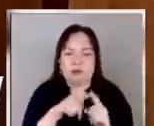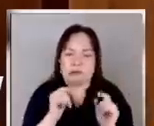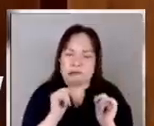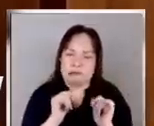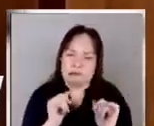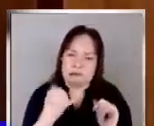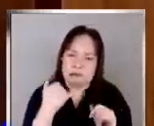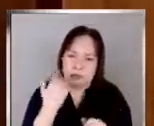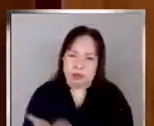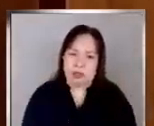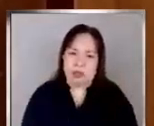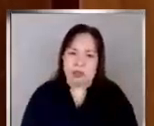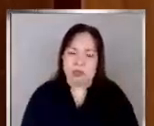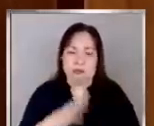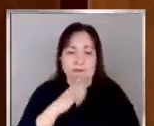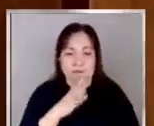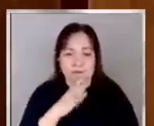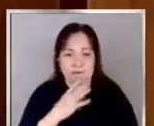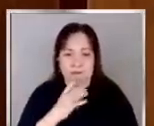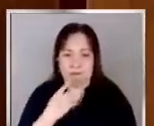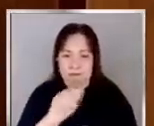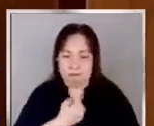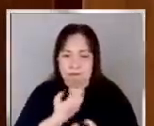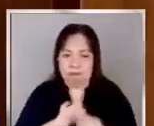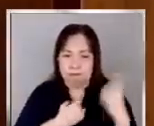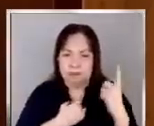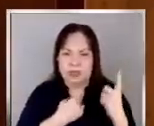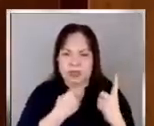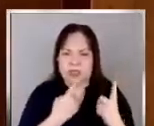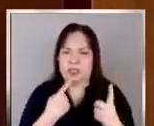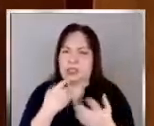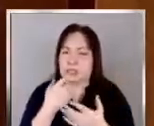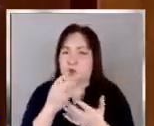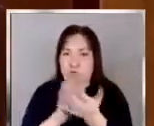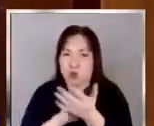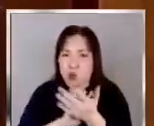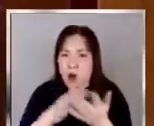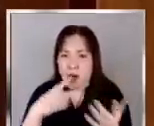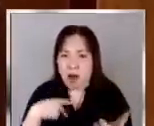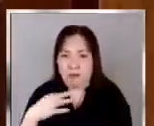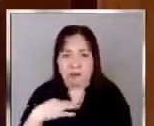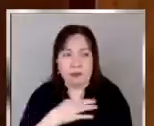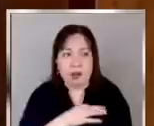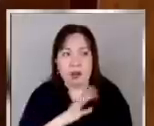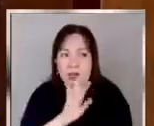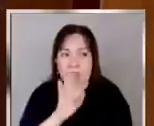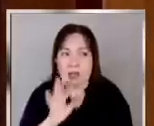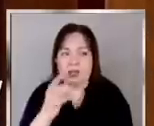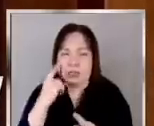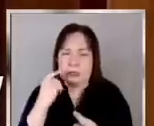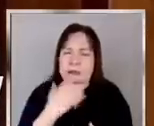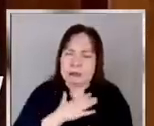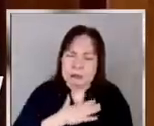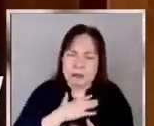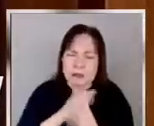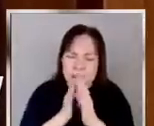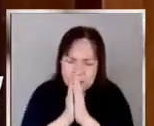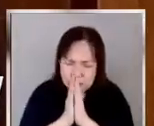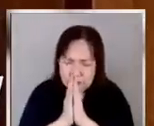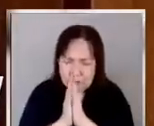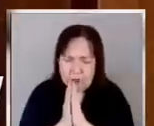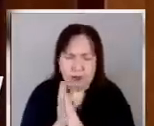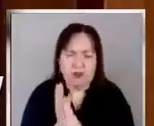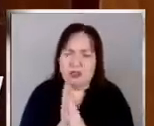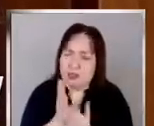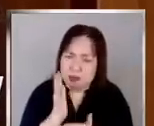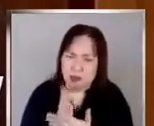ko po sa mga school na mayroon fraternity sa kanila. Nagmamakaawa po ako sa inyo na kung maaari, huwag